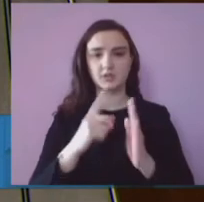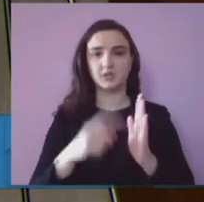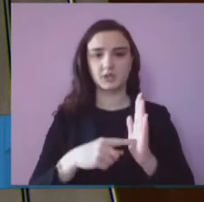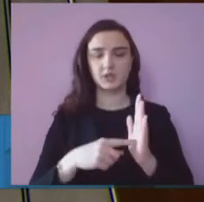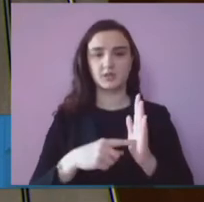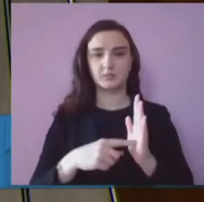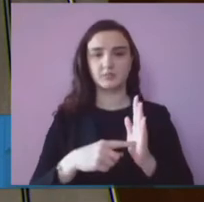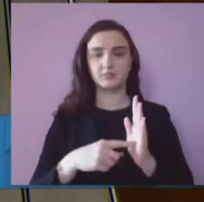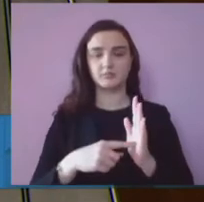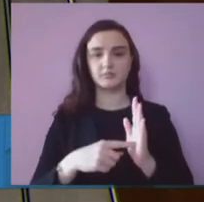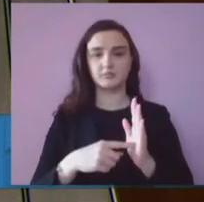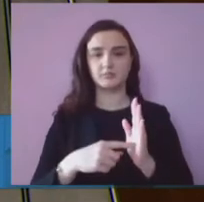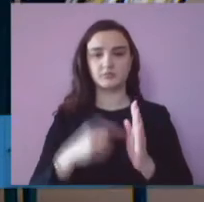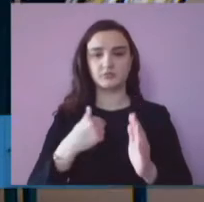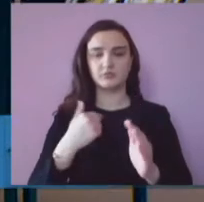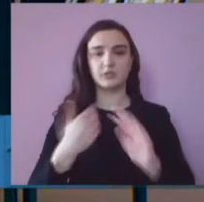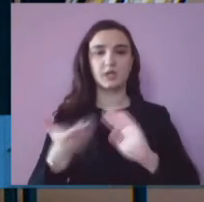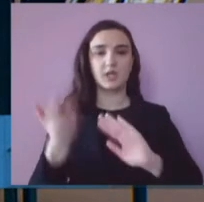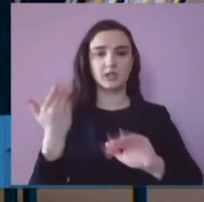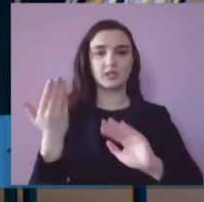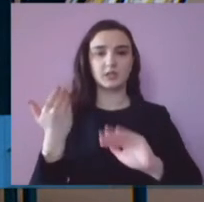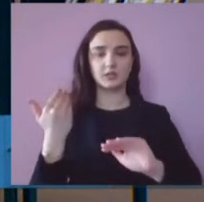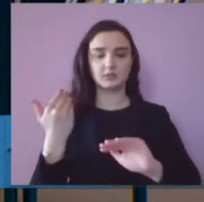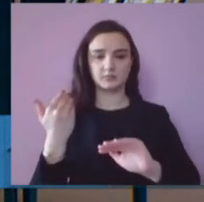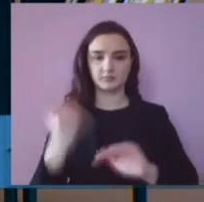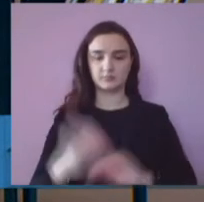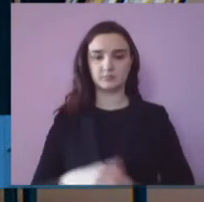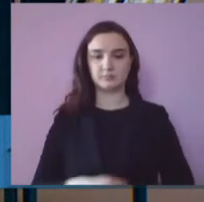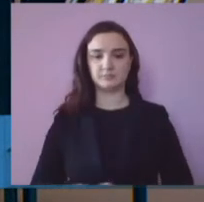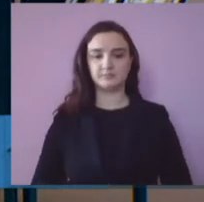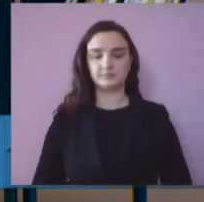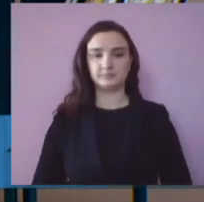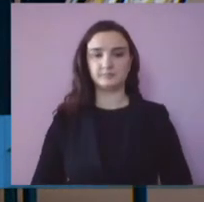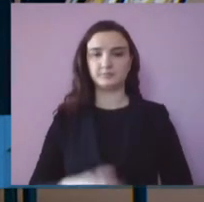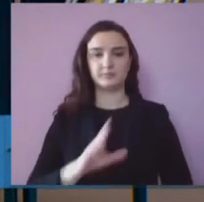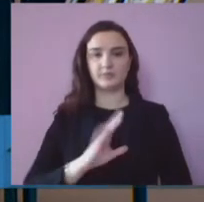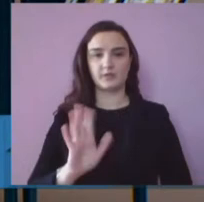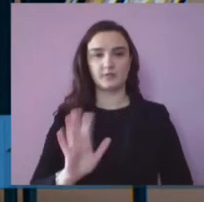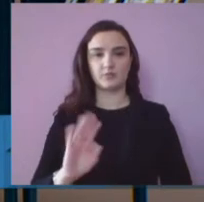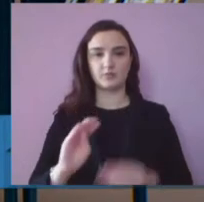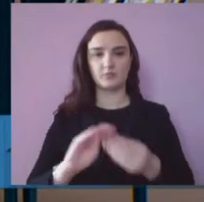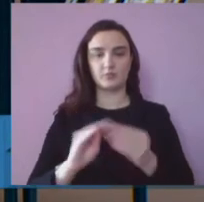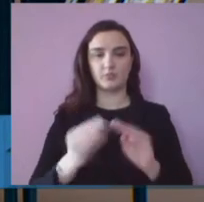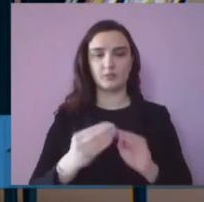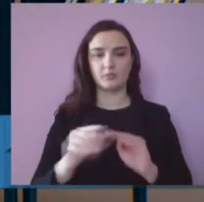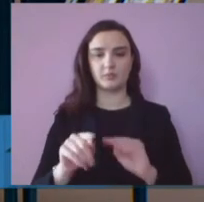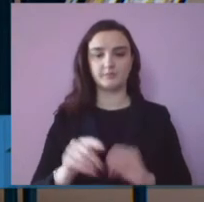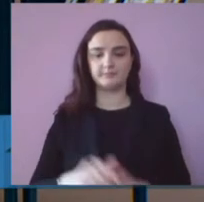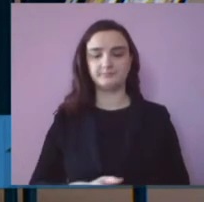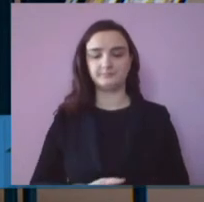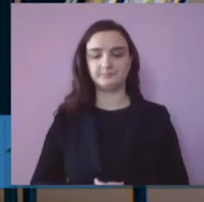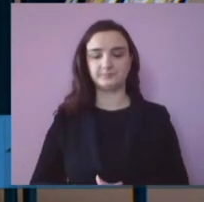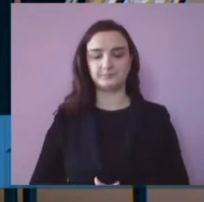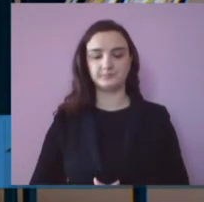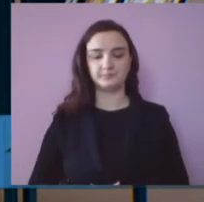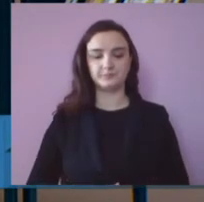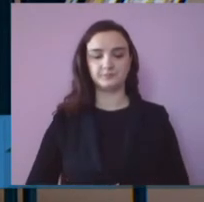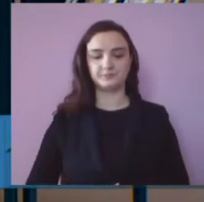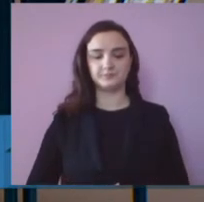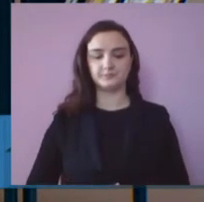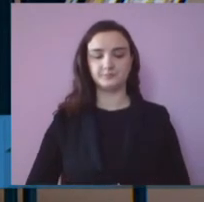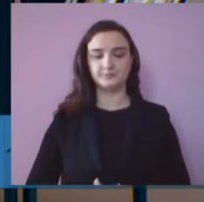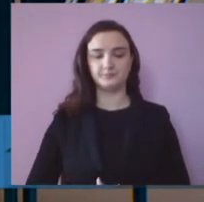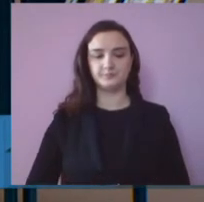ჩვენ ადრე მაინც და მაინც არ ჰქონდა ხოლმე პრობლემის სახით. თუნდაც ის, რომ